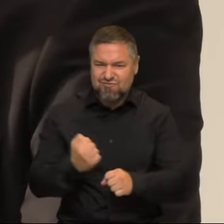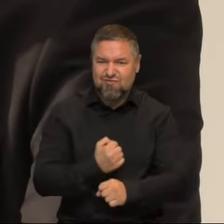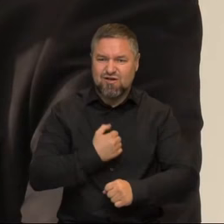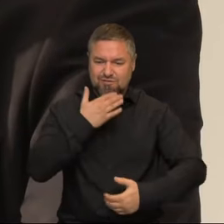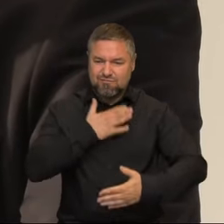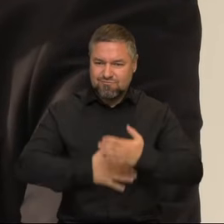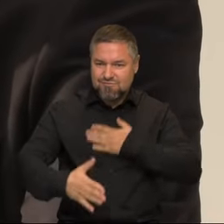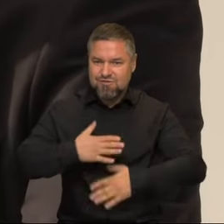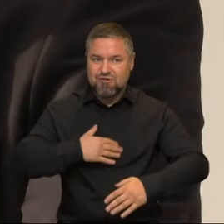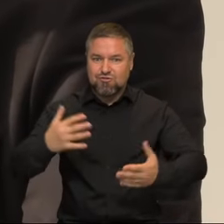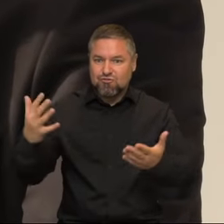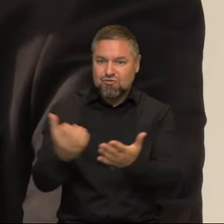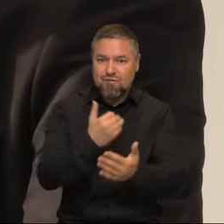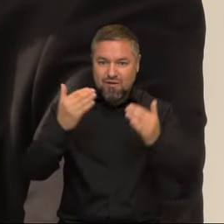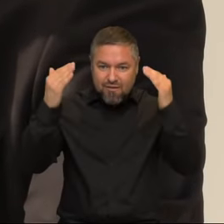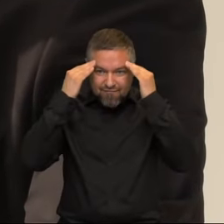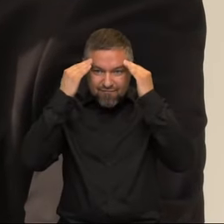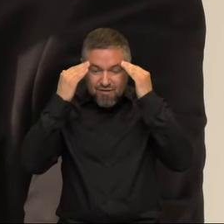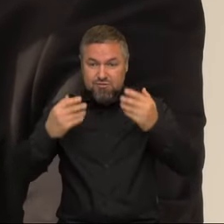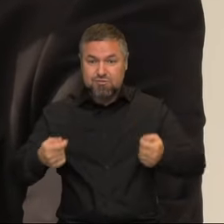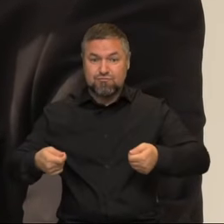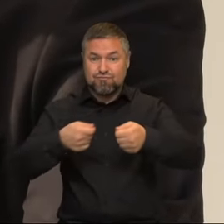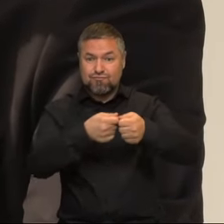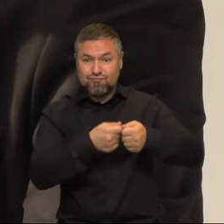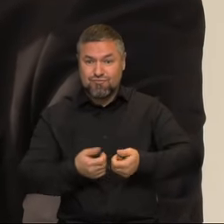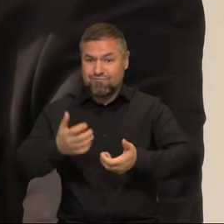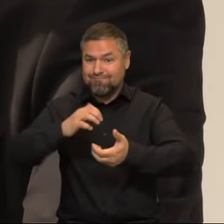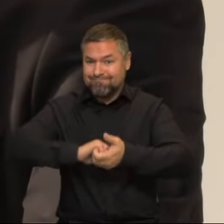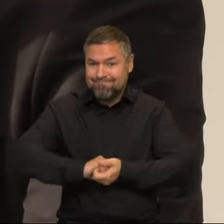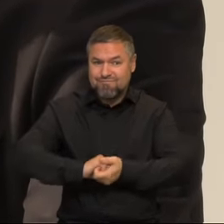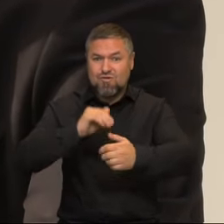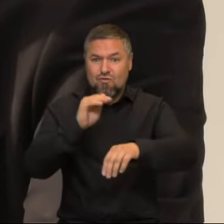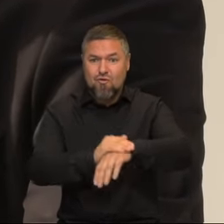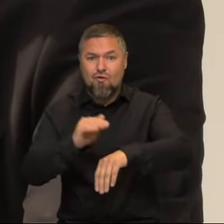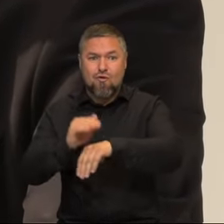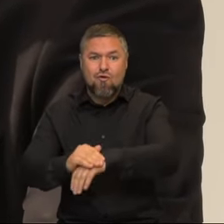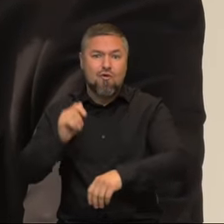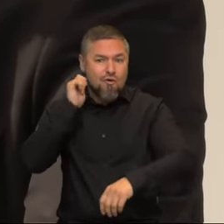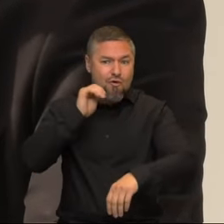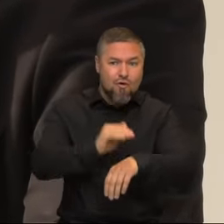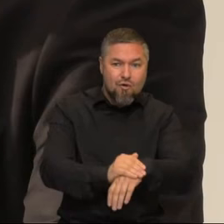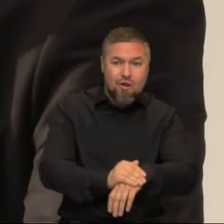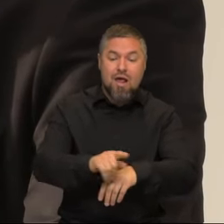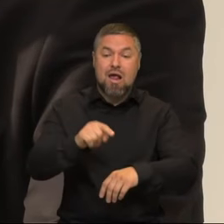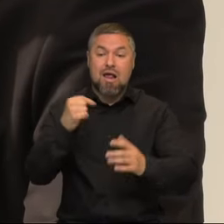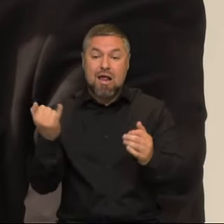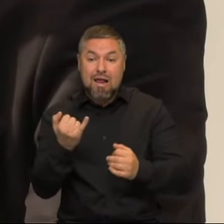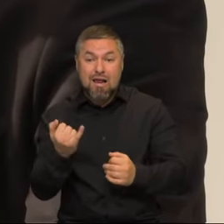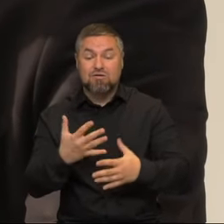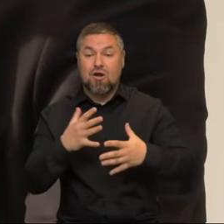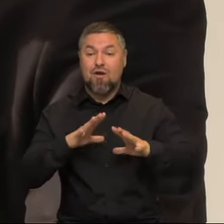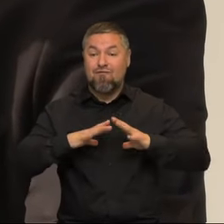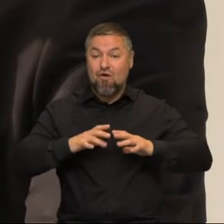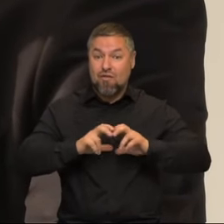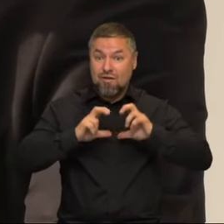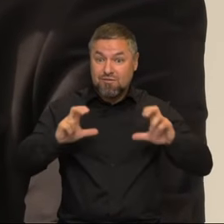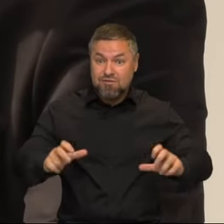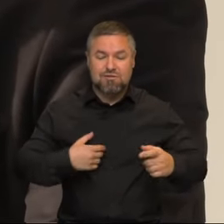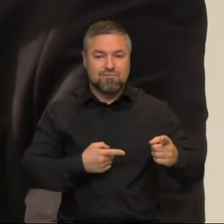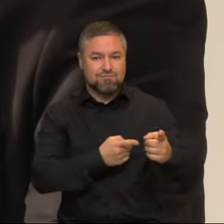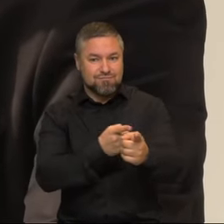radości ze zdobywania wiedzy, nawiązywania bądź zacieśniania relacji z koleżankami i kolegami. I oczywiście w wolnym czasie